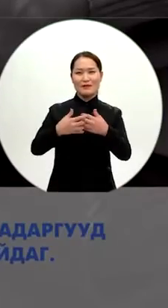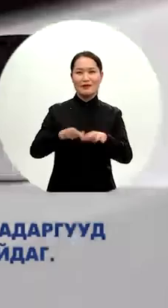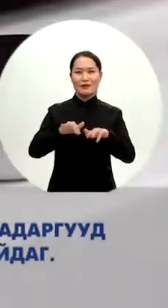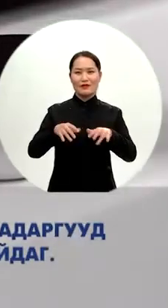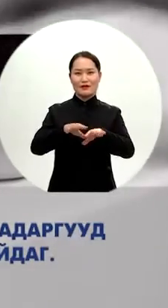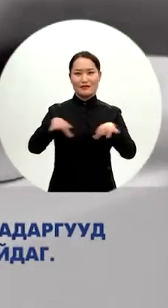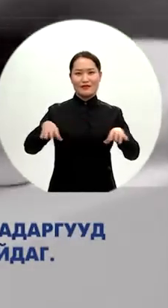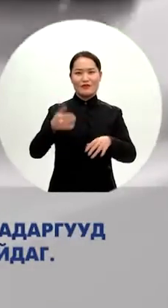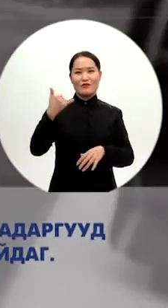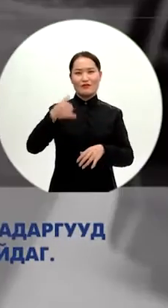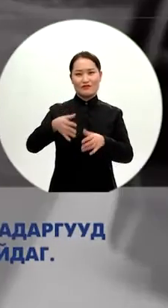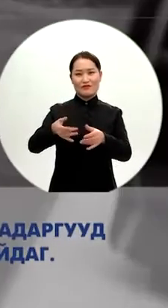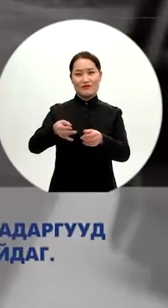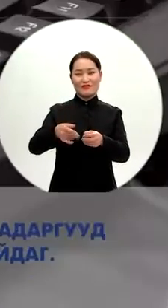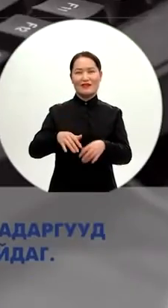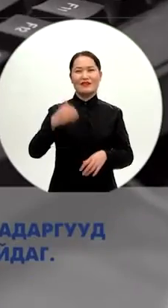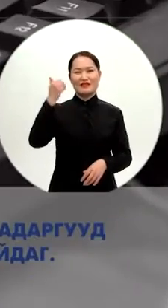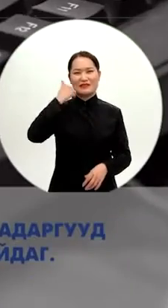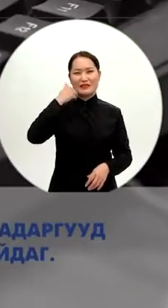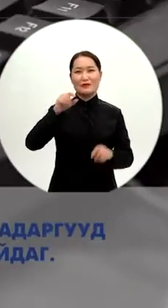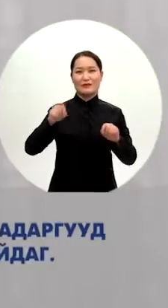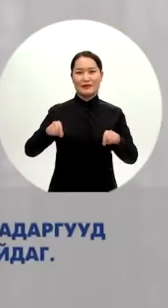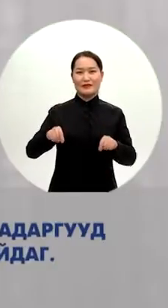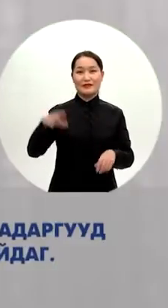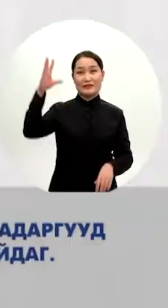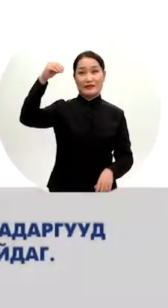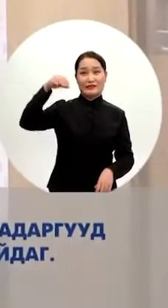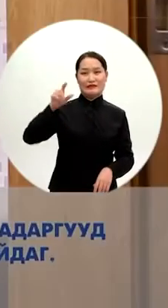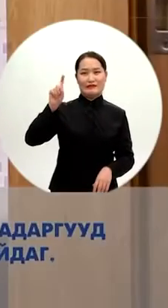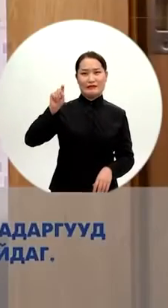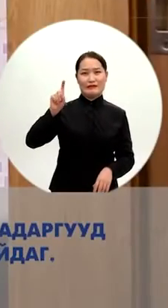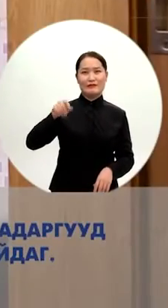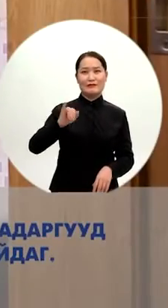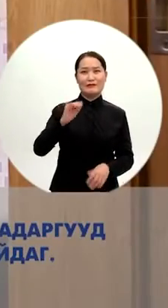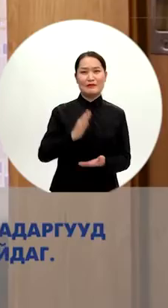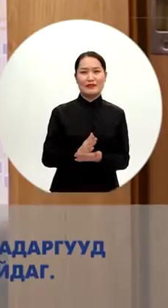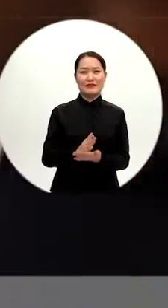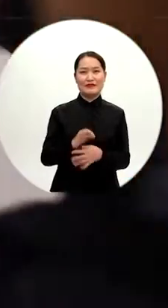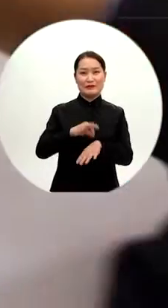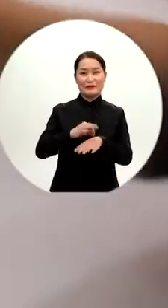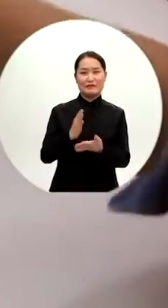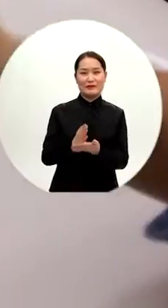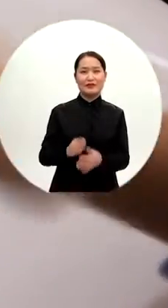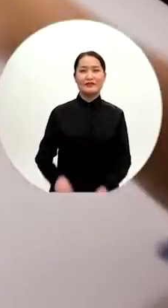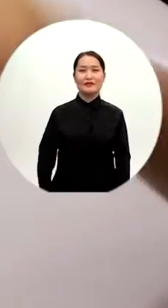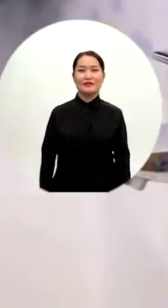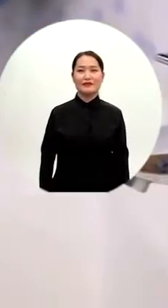Мал амьтан компьютерийн гар удирдлага унтраагуурын гадаргуунд 0-ийн сүлд дураасны ихнийн бактери байдаг.